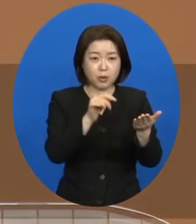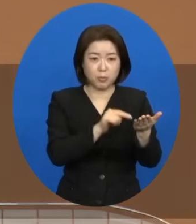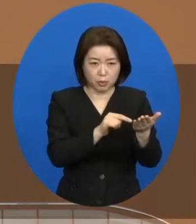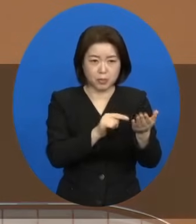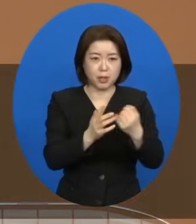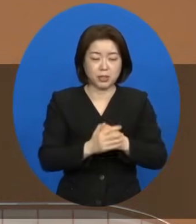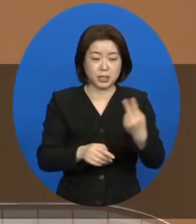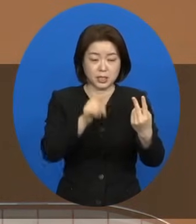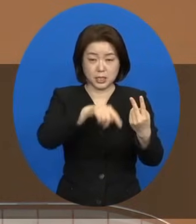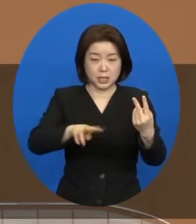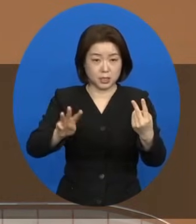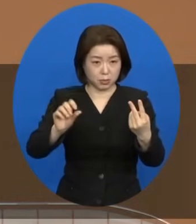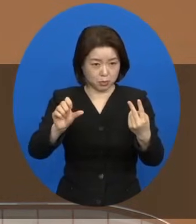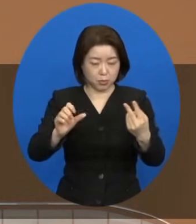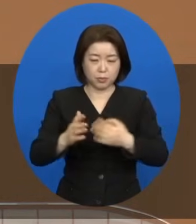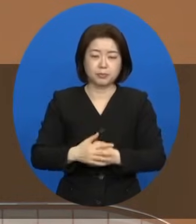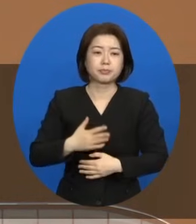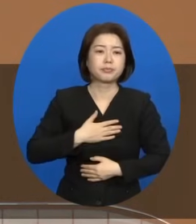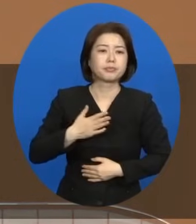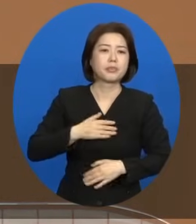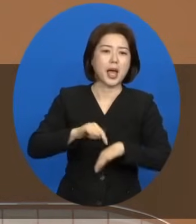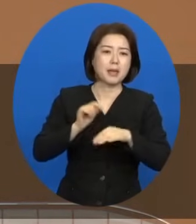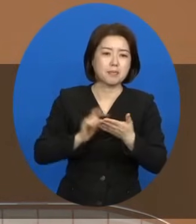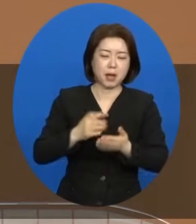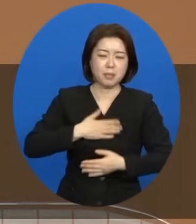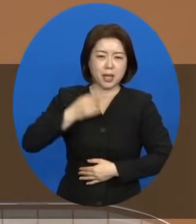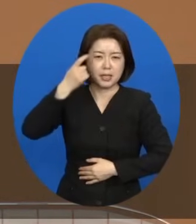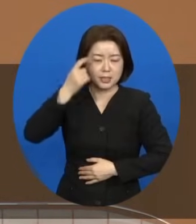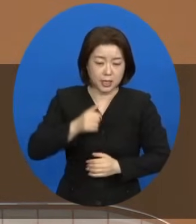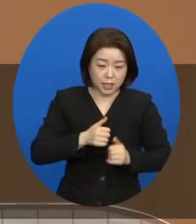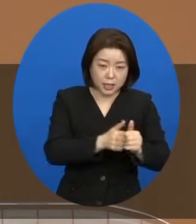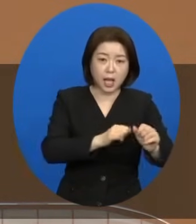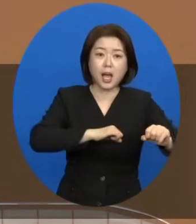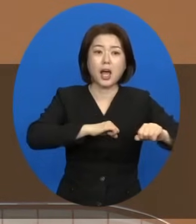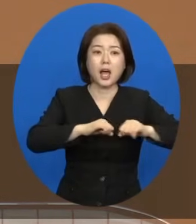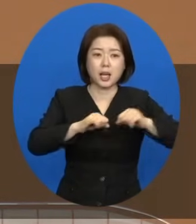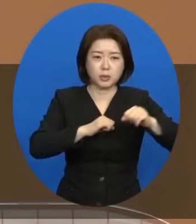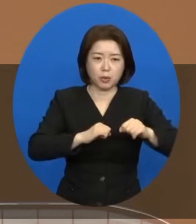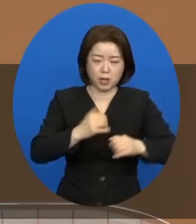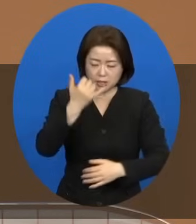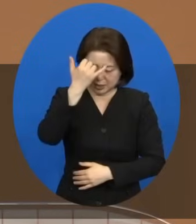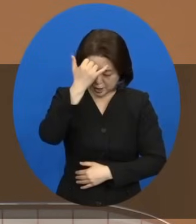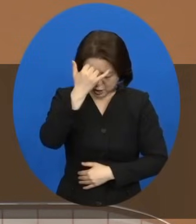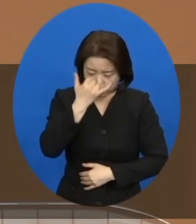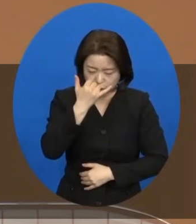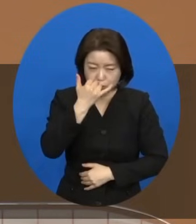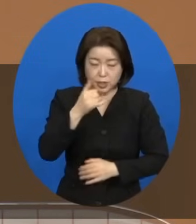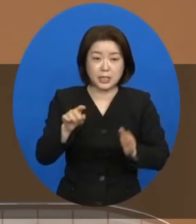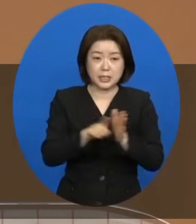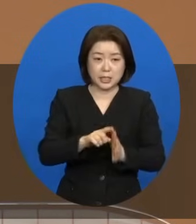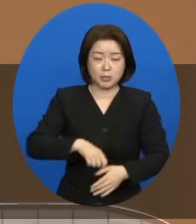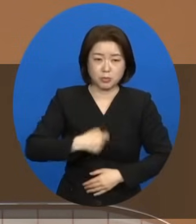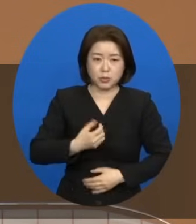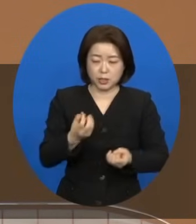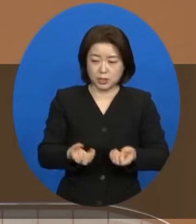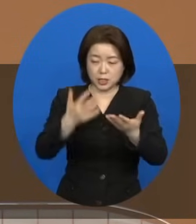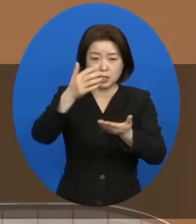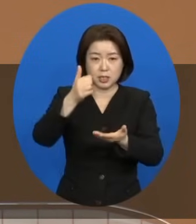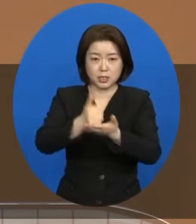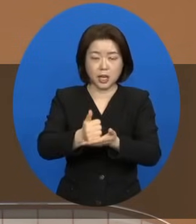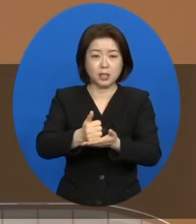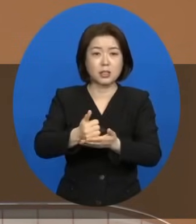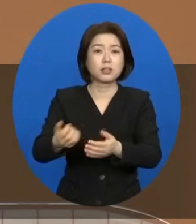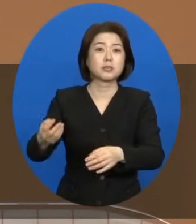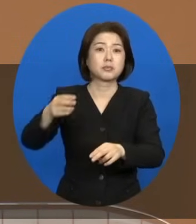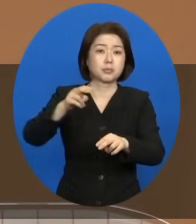35절에 나는 나의 마음과 나의 생각을 따라서 행동하는 실한 제사장을 세우겠다